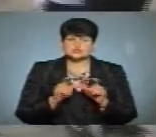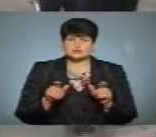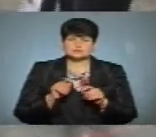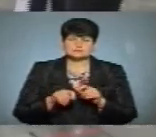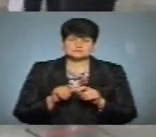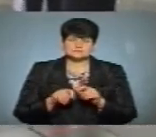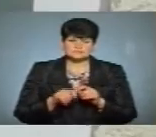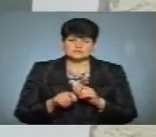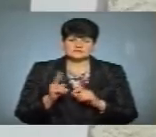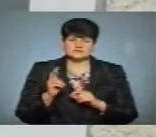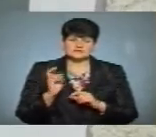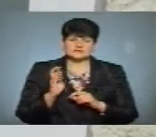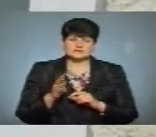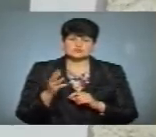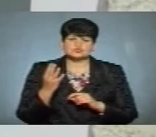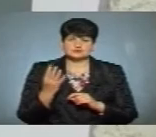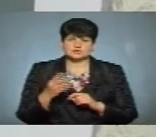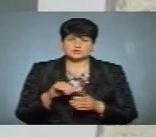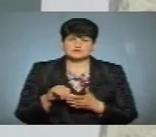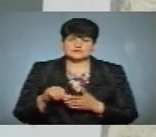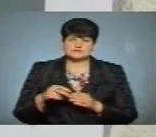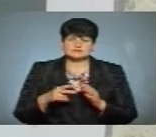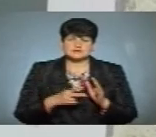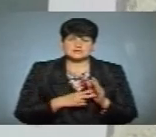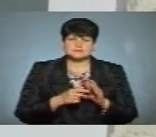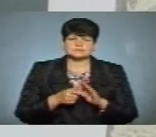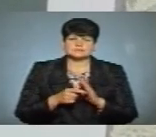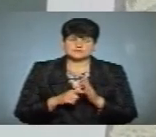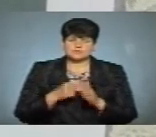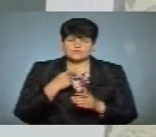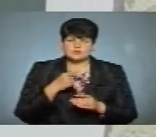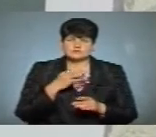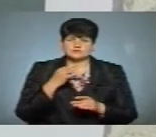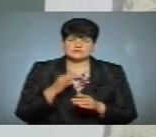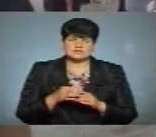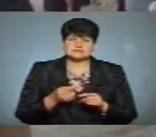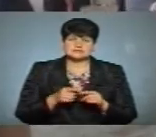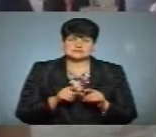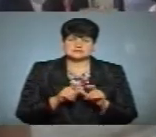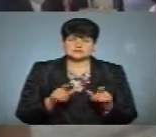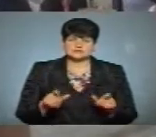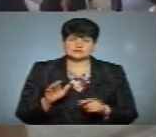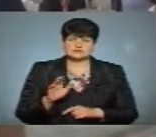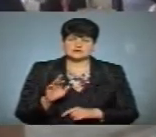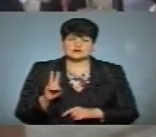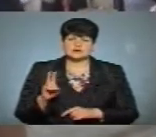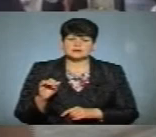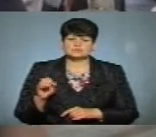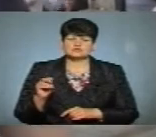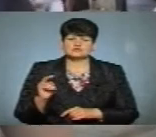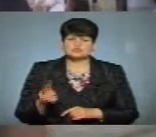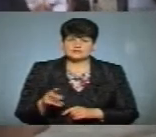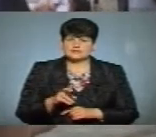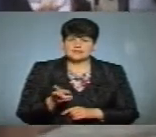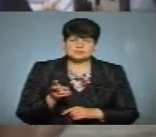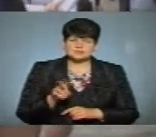складають 234 учасники у 17 аудиторіях, каже відповідальний за цей пункт Володимир Якимчук. За його словами, не